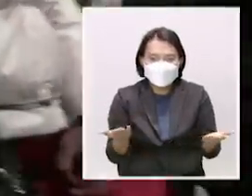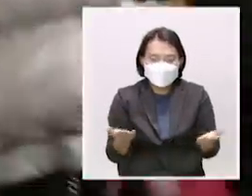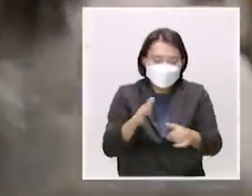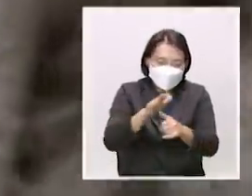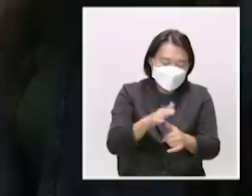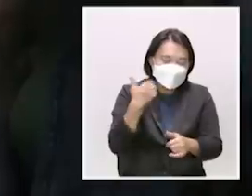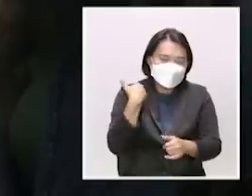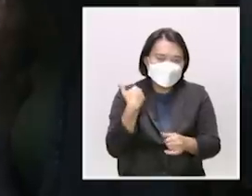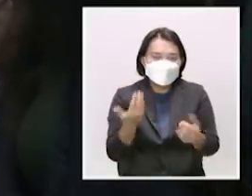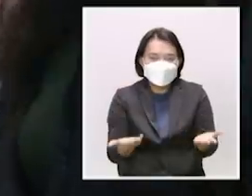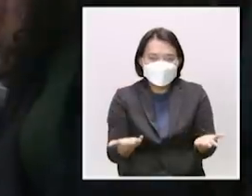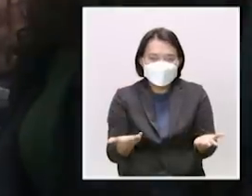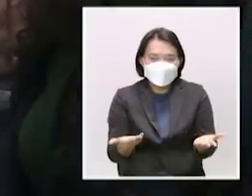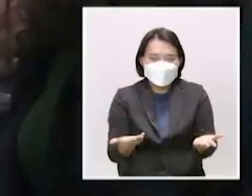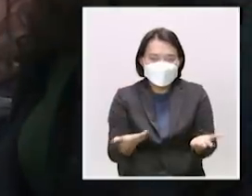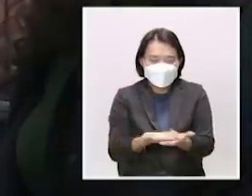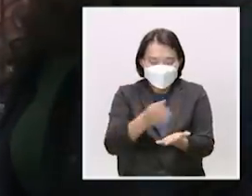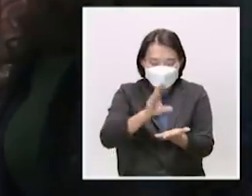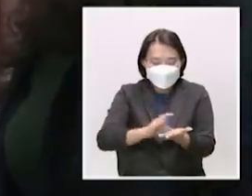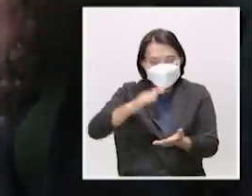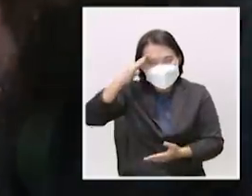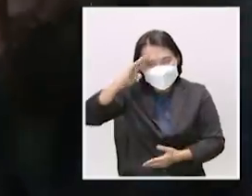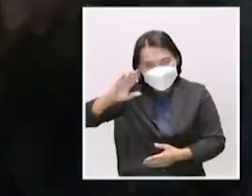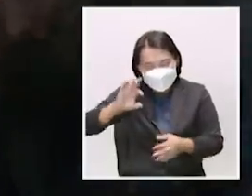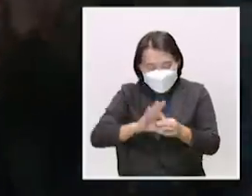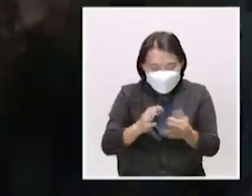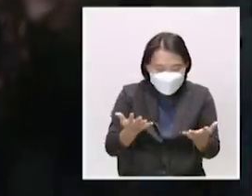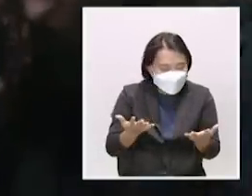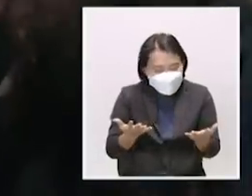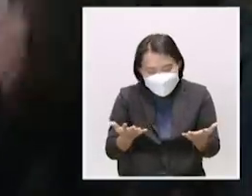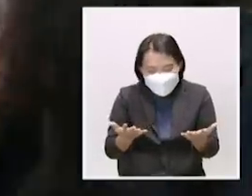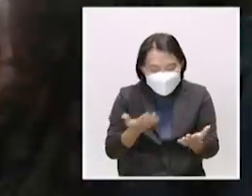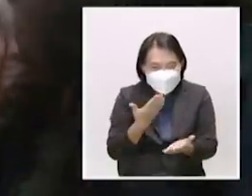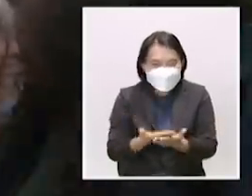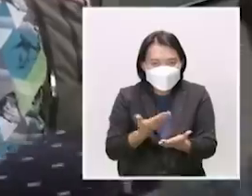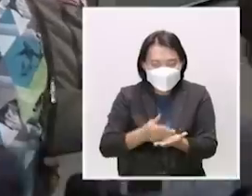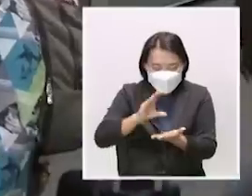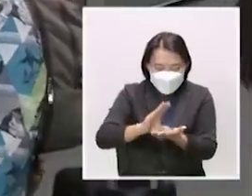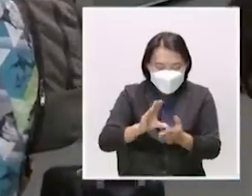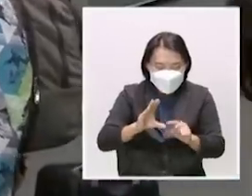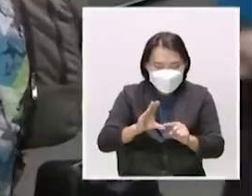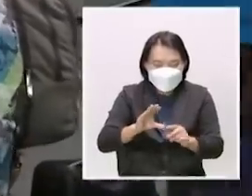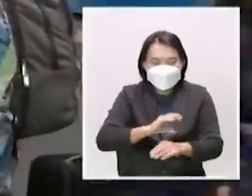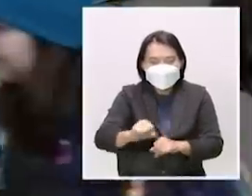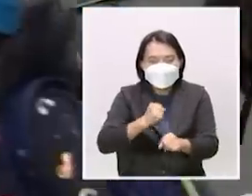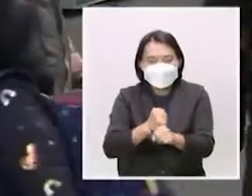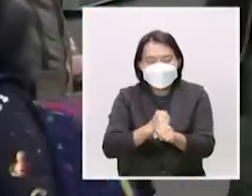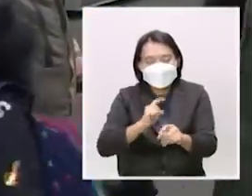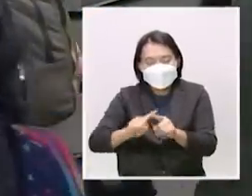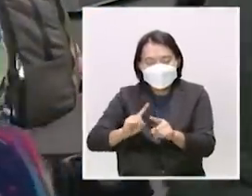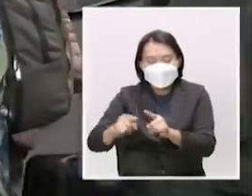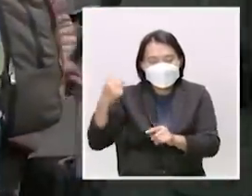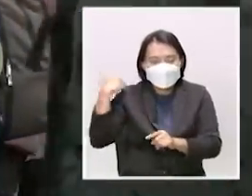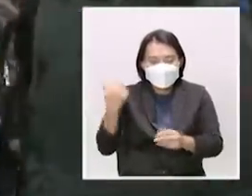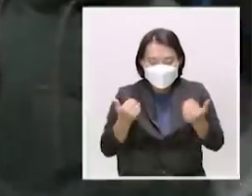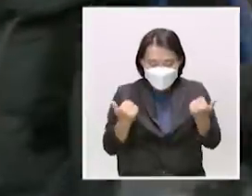นดหน่อยดูวทางงบกลาหมไม่แต่ที่เอาเงินงบมานรฐบไปทำใหอื่น ยะยประหมดต